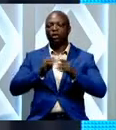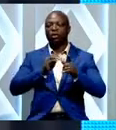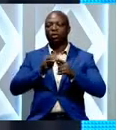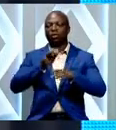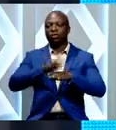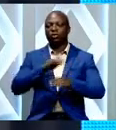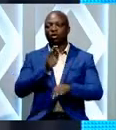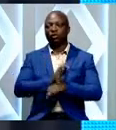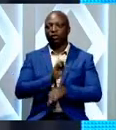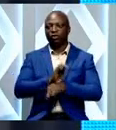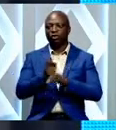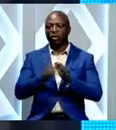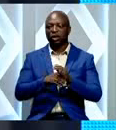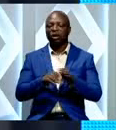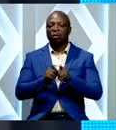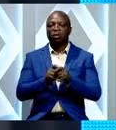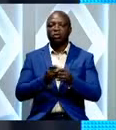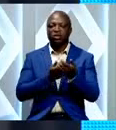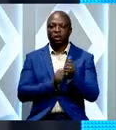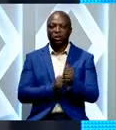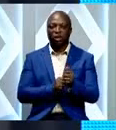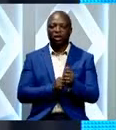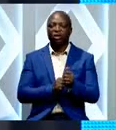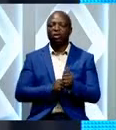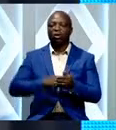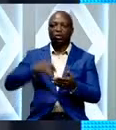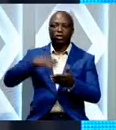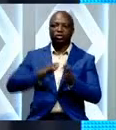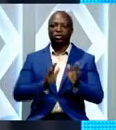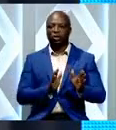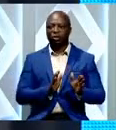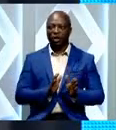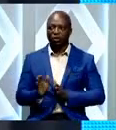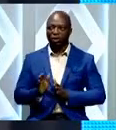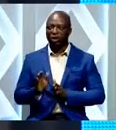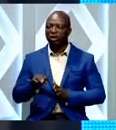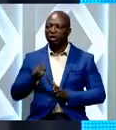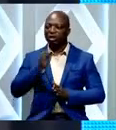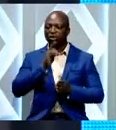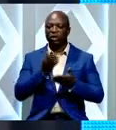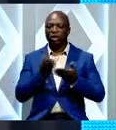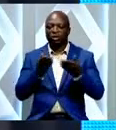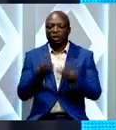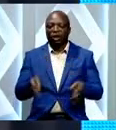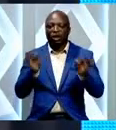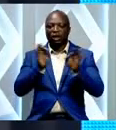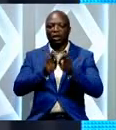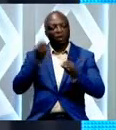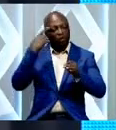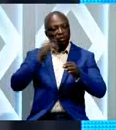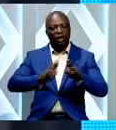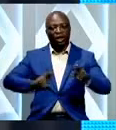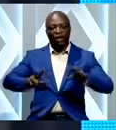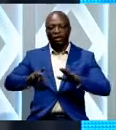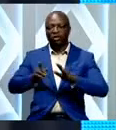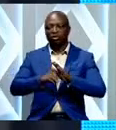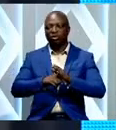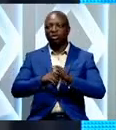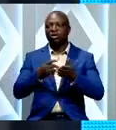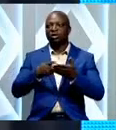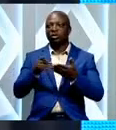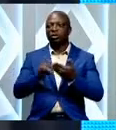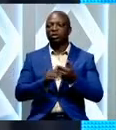fonctionnement. Elle peut même s'appliquer aux études préparatoires qui sont un élément clé pour la réalisation des